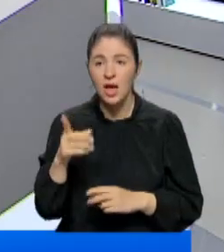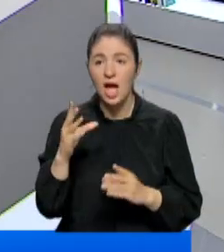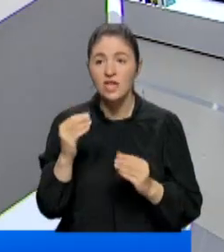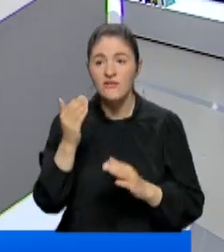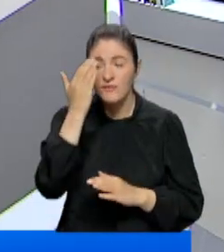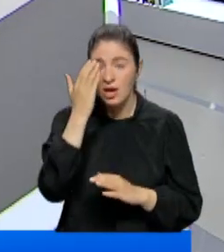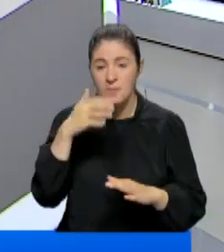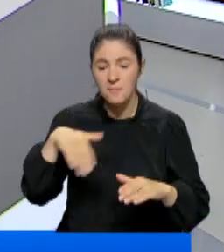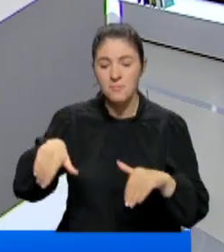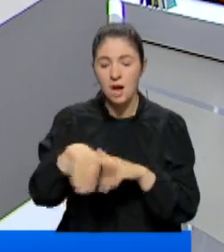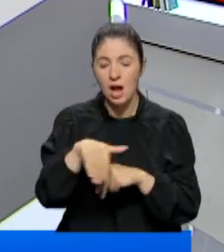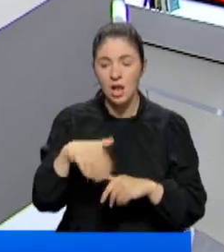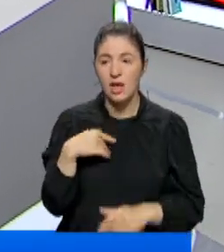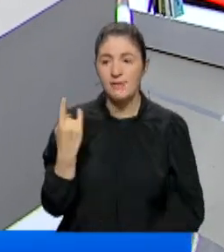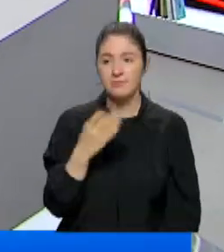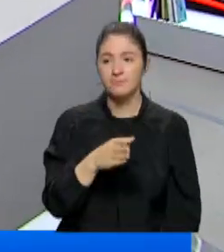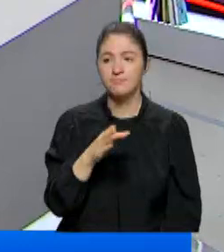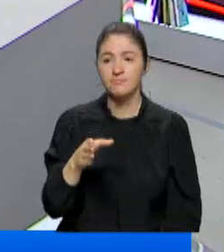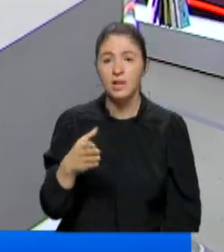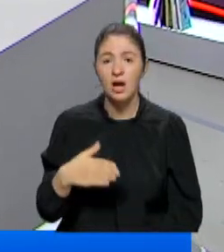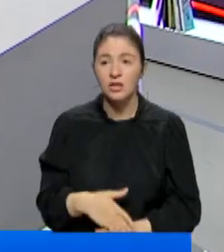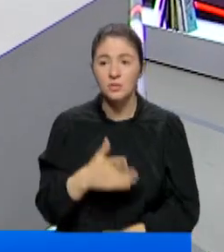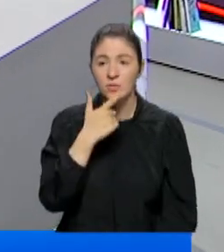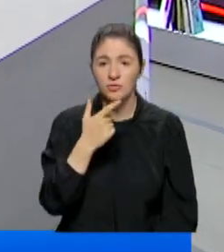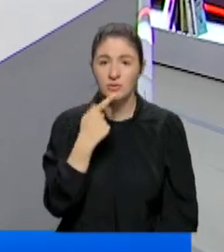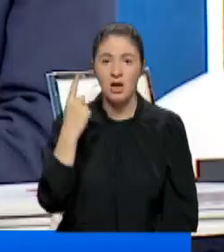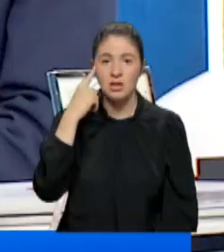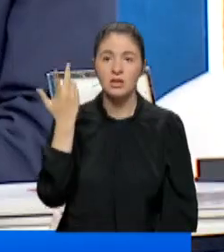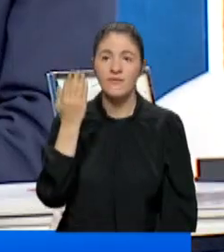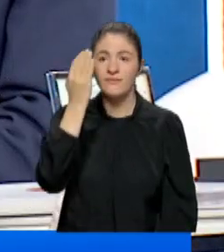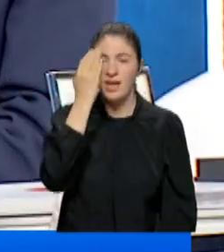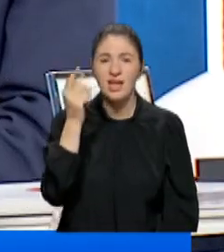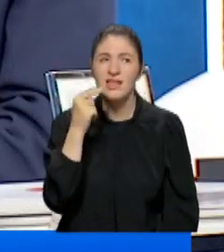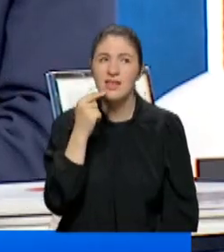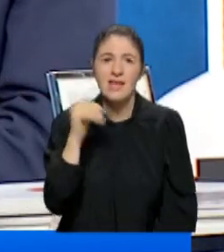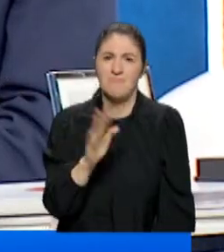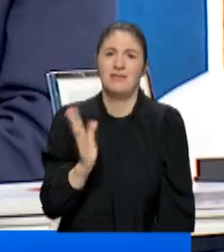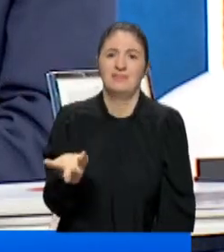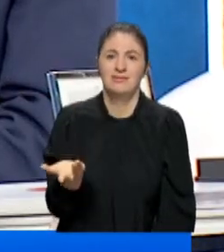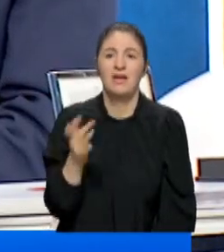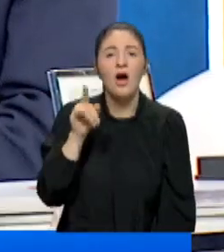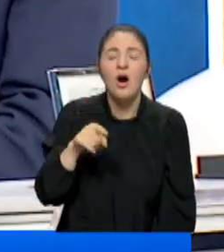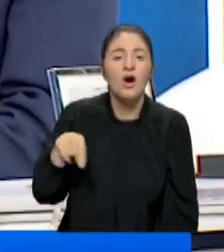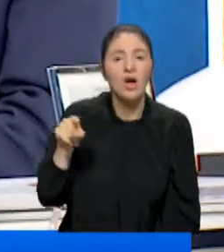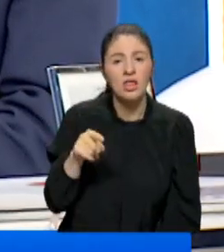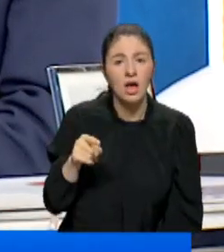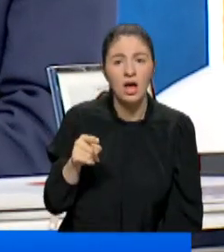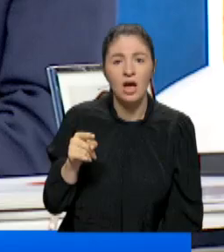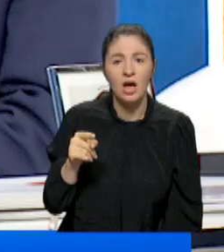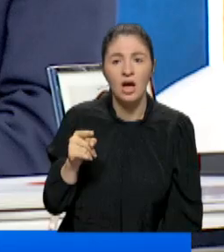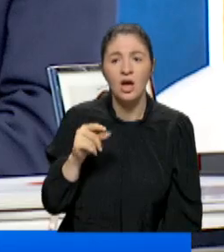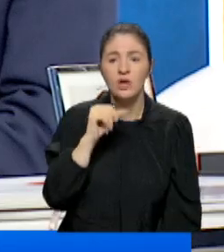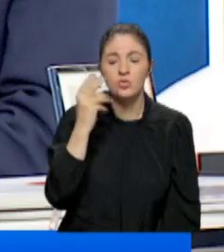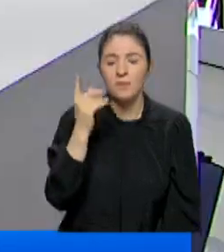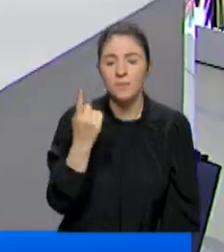en yoksul mahallelerinde dolaştım. Aslında Bodrum deyince insanın aklına yoksulluk gelmez. Ve orada